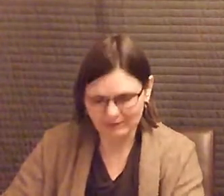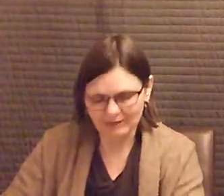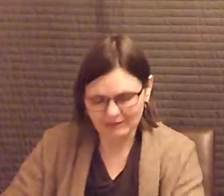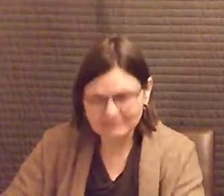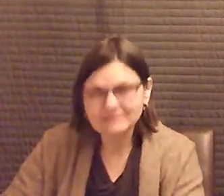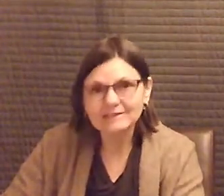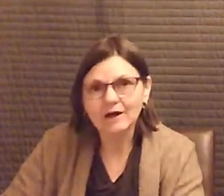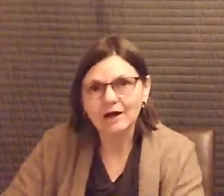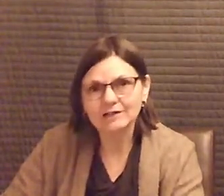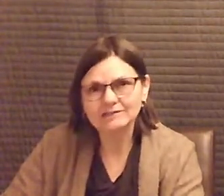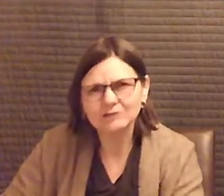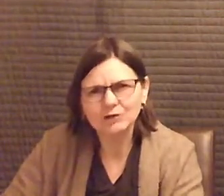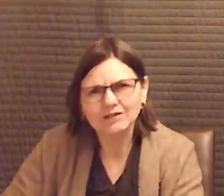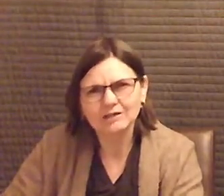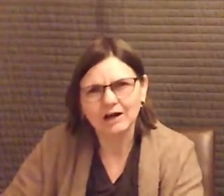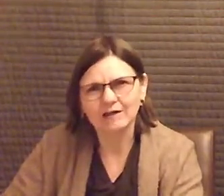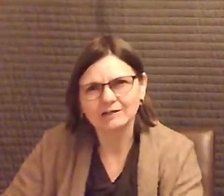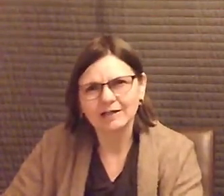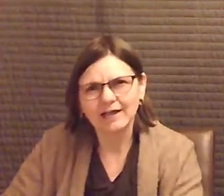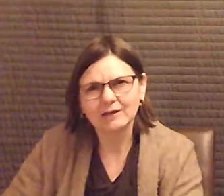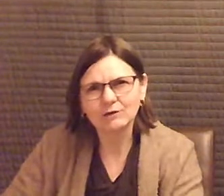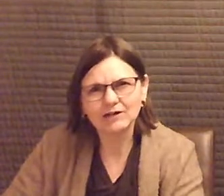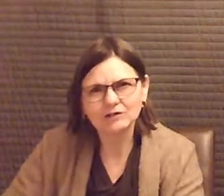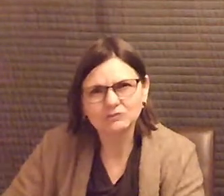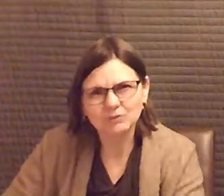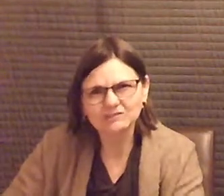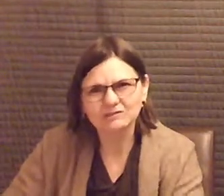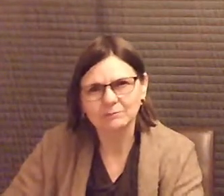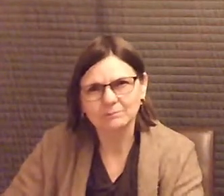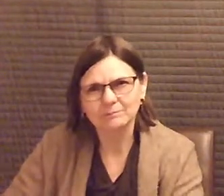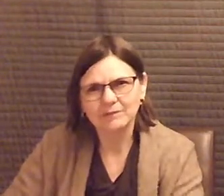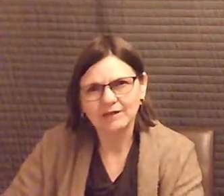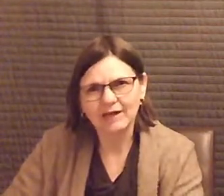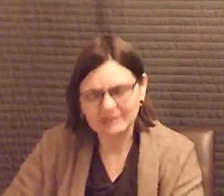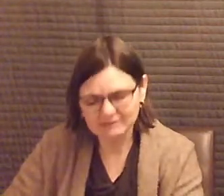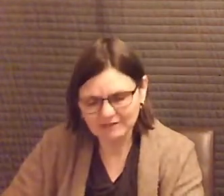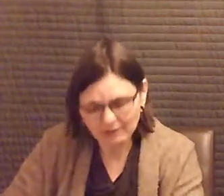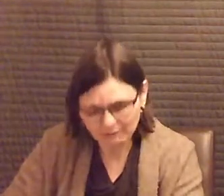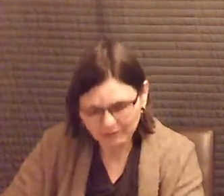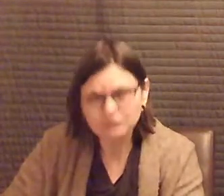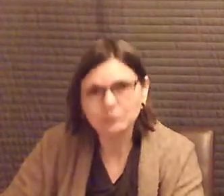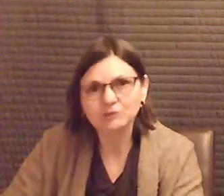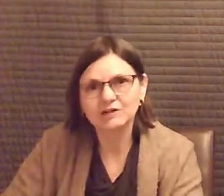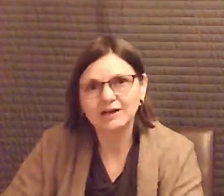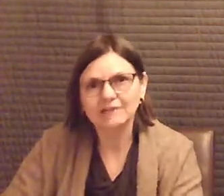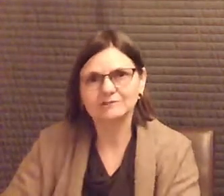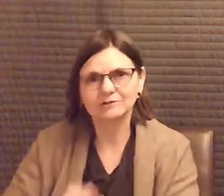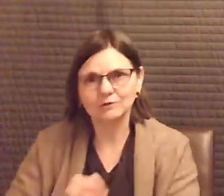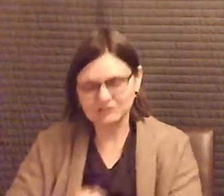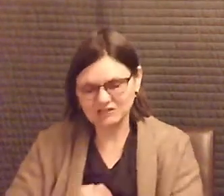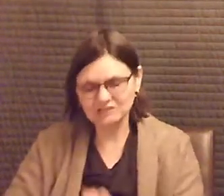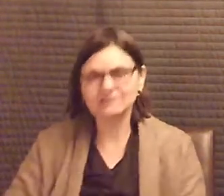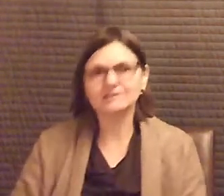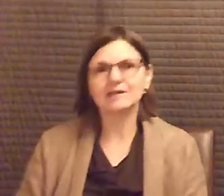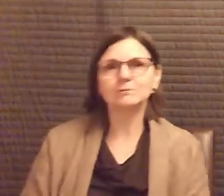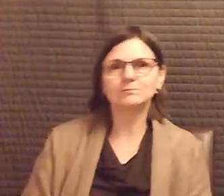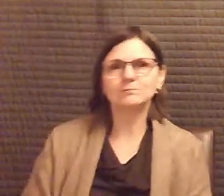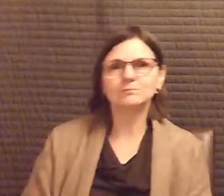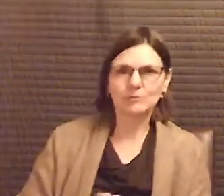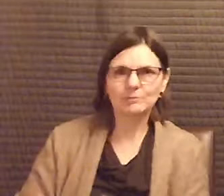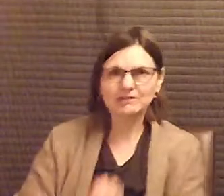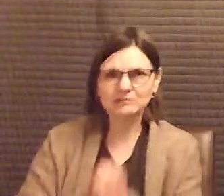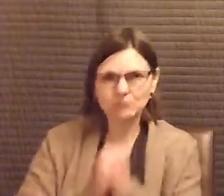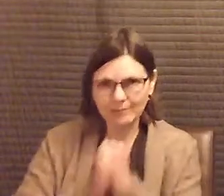les cigales look edgar en look en is wisdom en islam in het woord de night's koning jezus neem